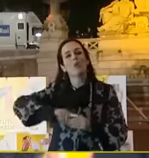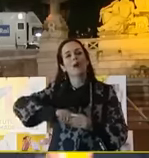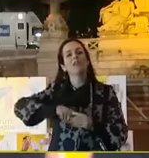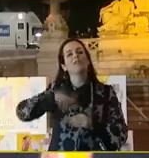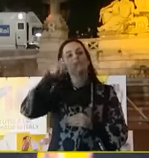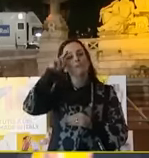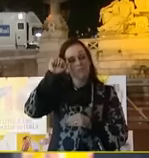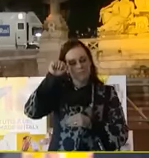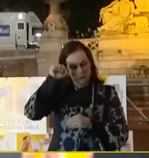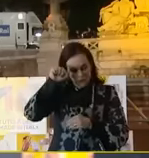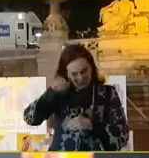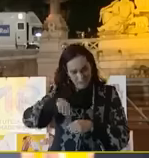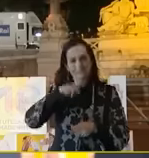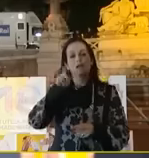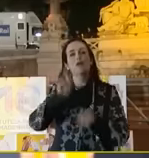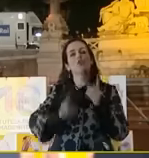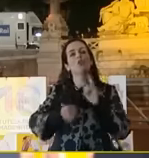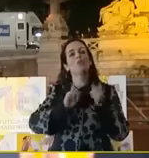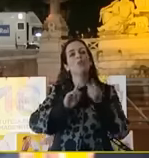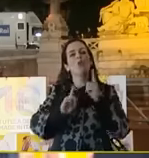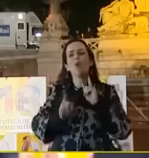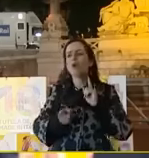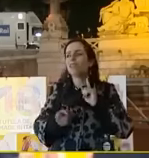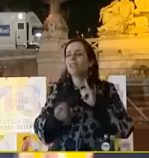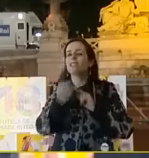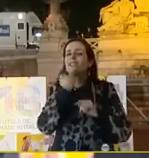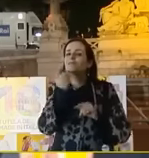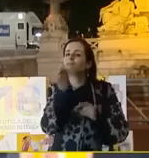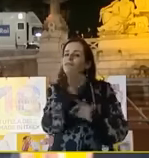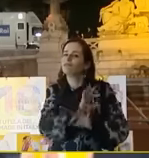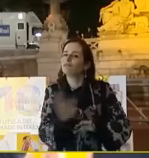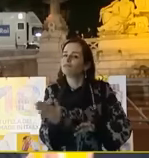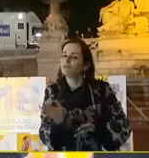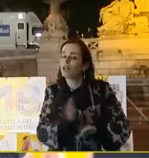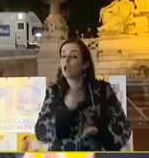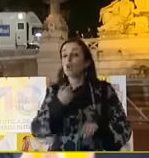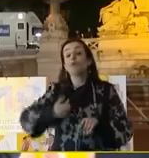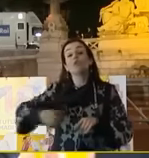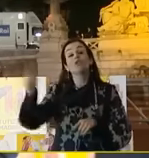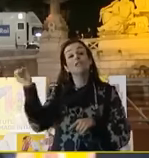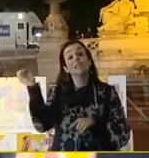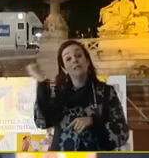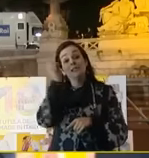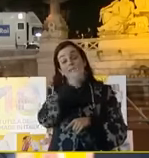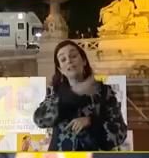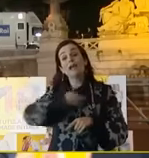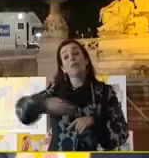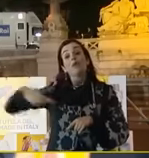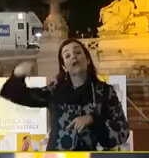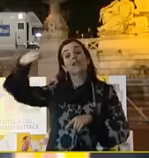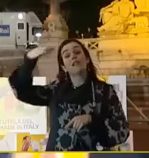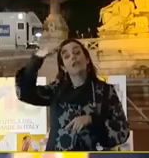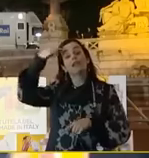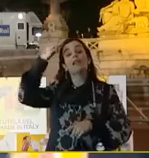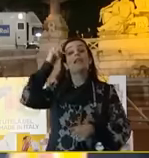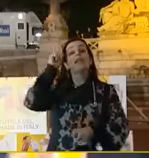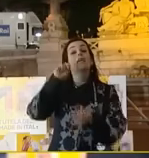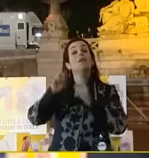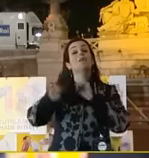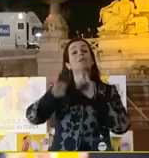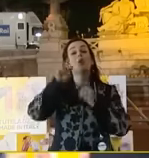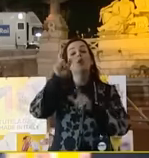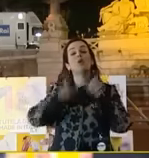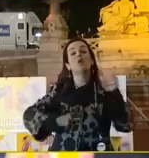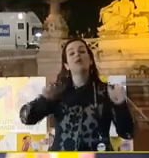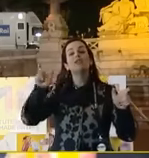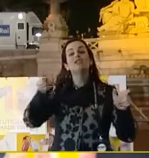testa, quando ci dimentichiamo di ricordare, in primis a noi stessi, che i politici sono nostri dipendenti in Parlamento e